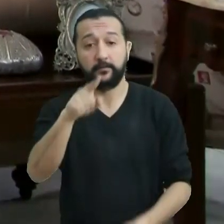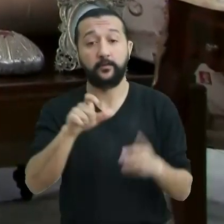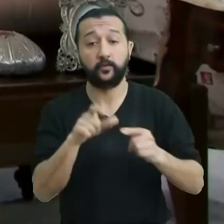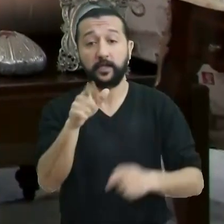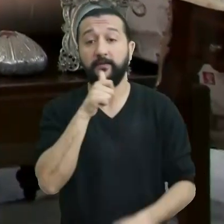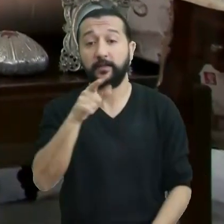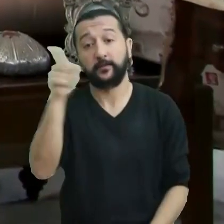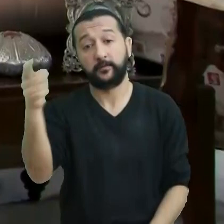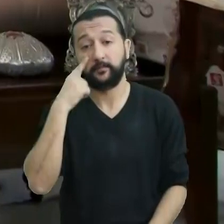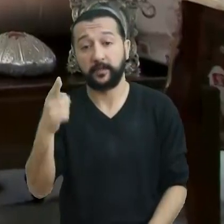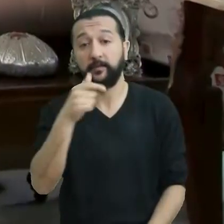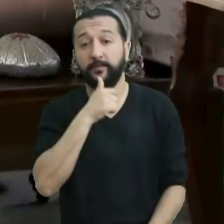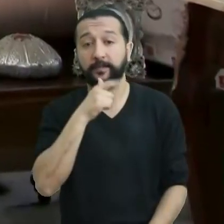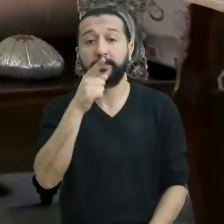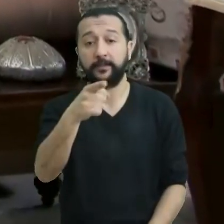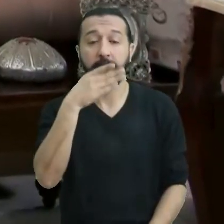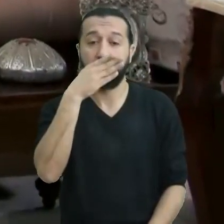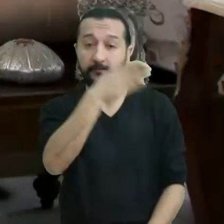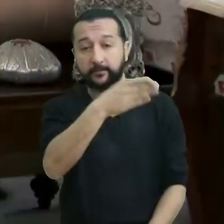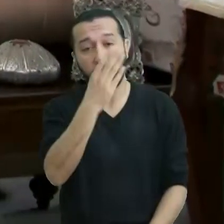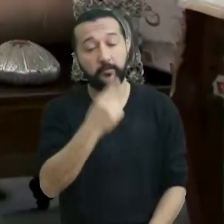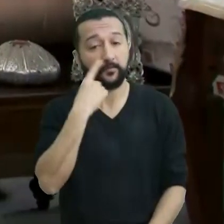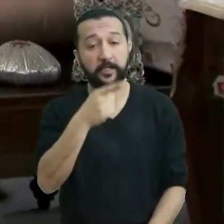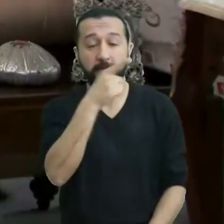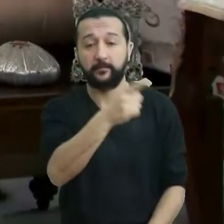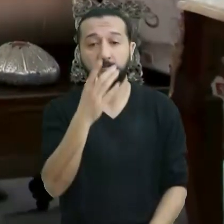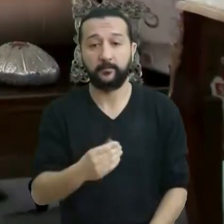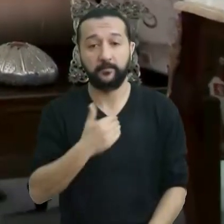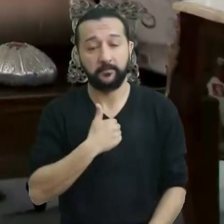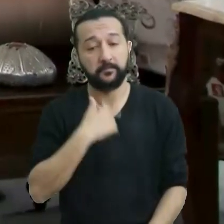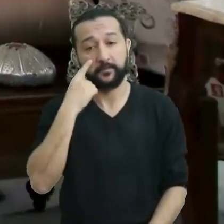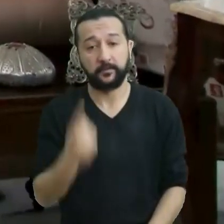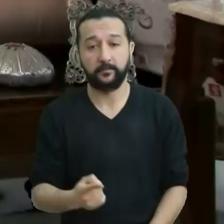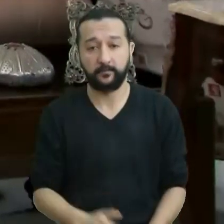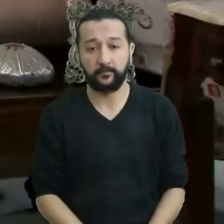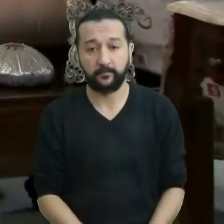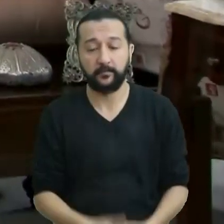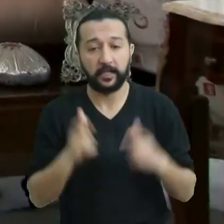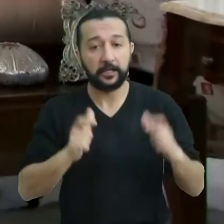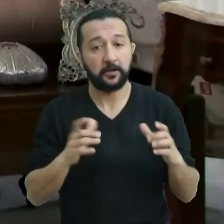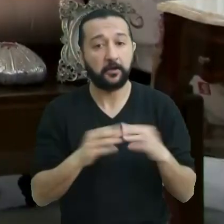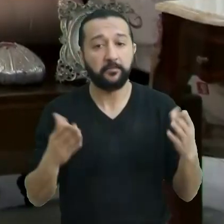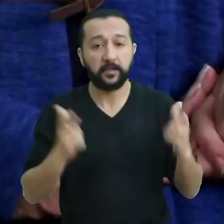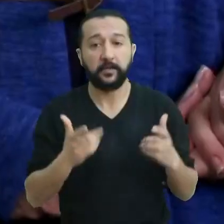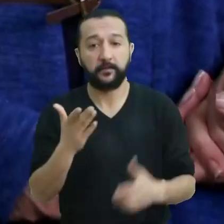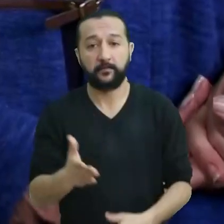Şükrü Efendi sen o taraflara bak. Baba sen de şu yeşil taraflara bak. Ben... Nereye gider bu ya?